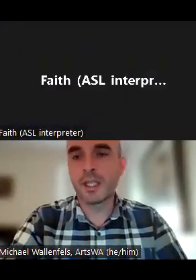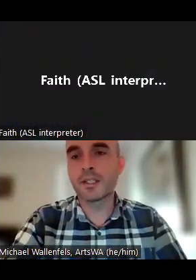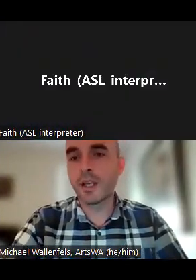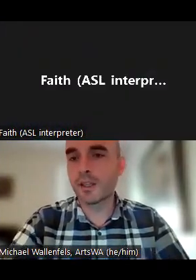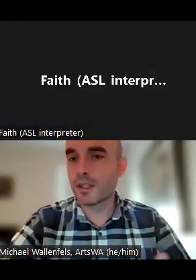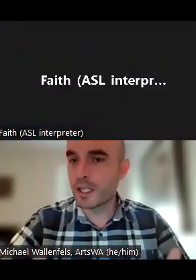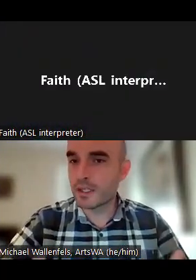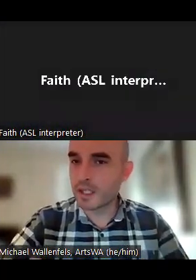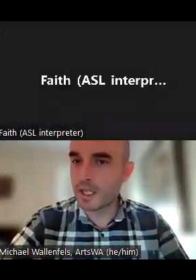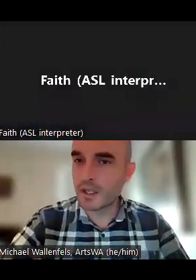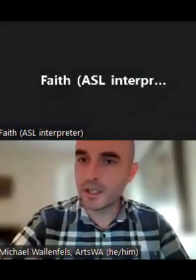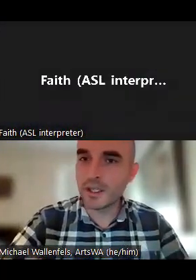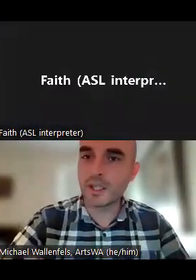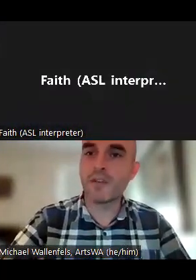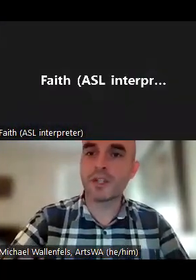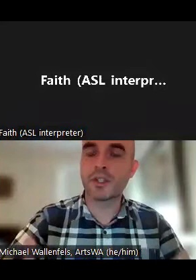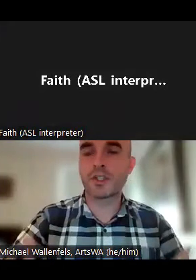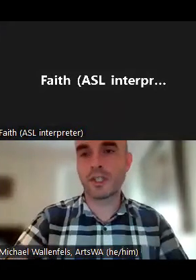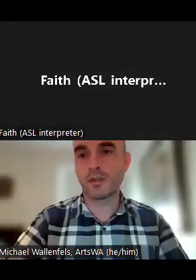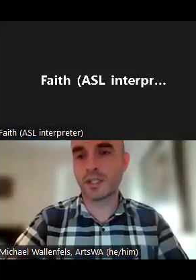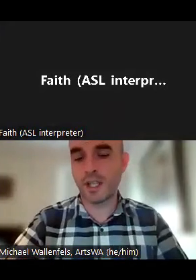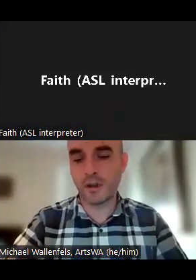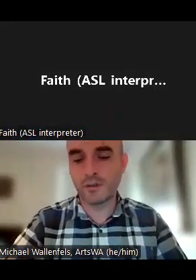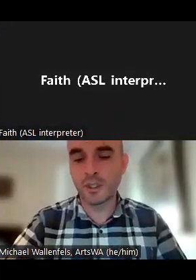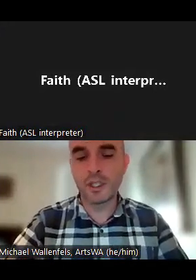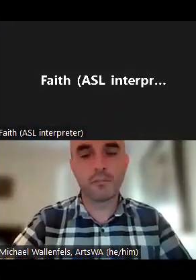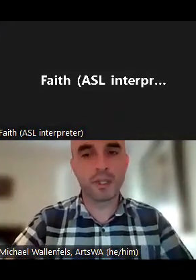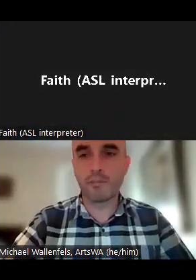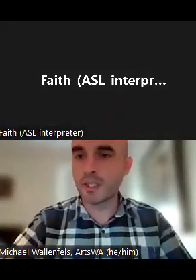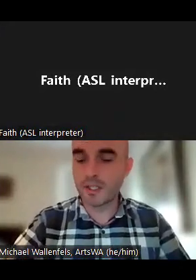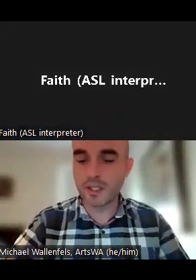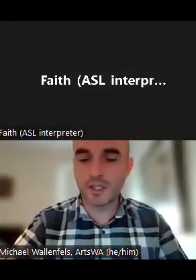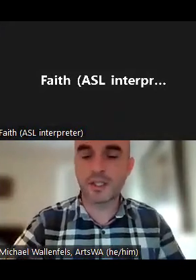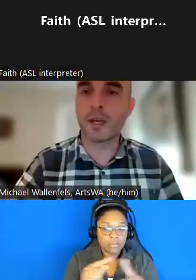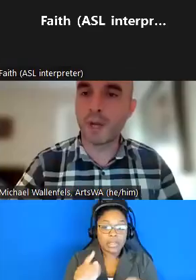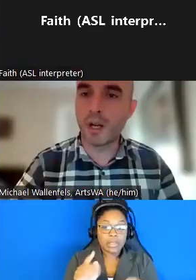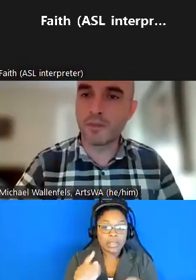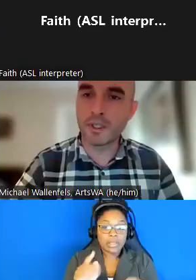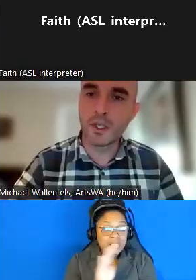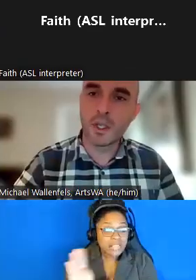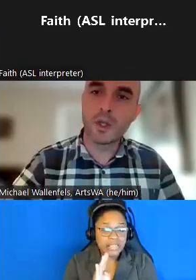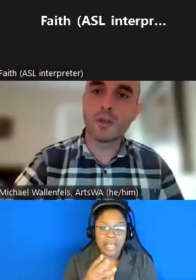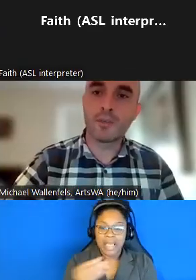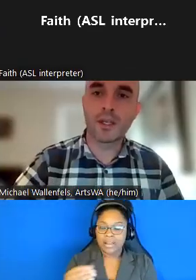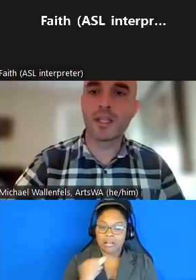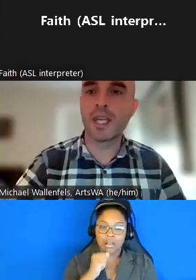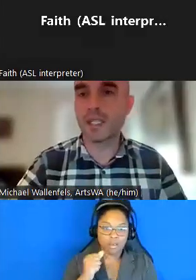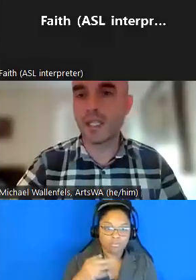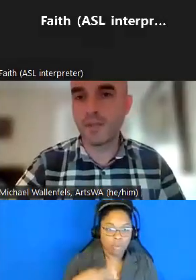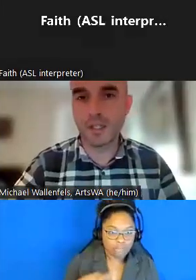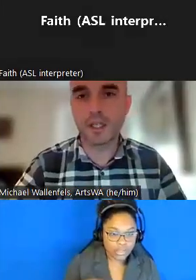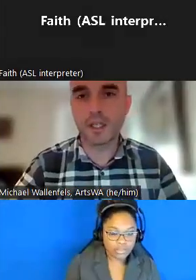의해 부분적으로 창출되었다는 증거를 제시해야 하는데,